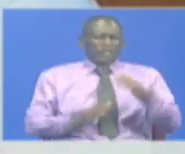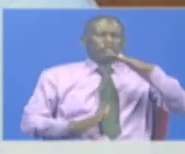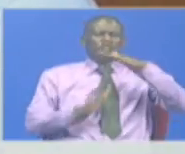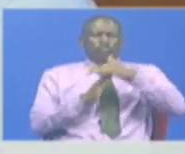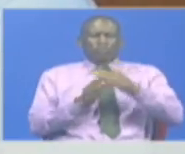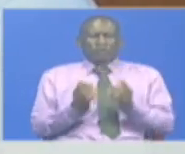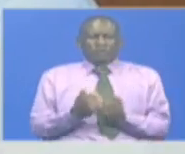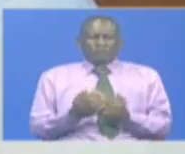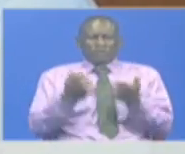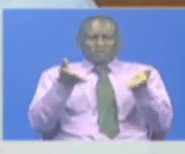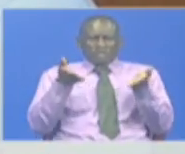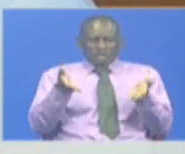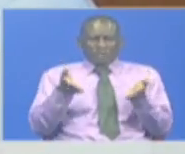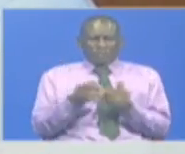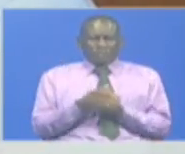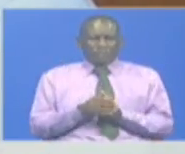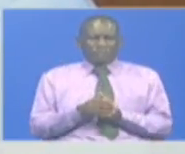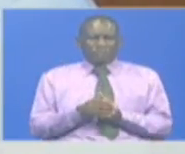So